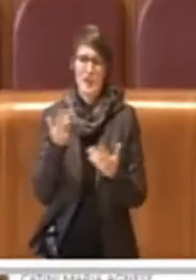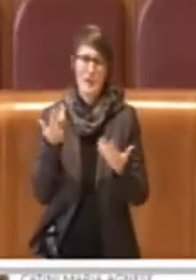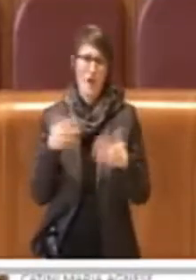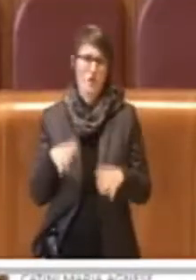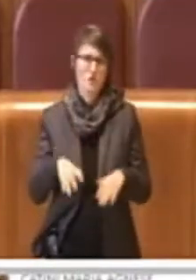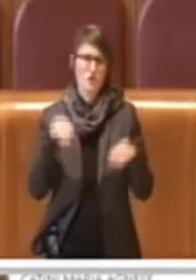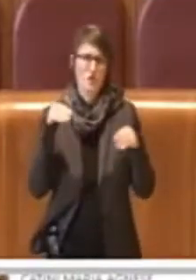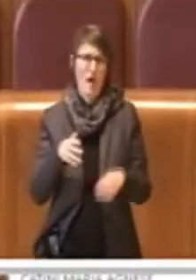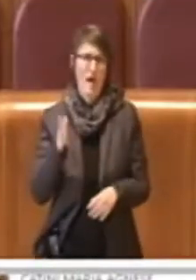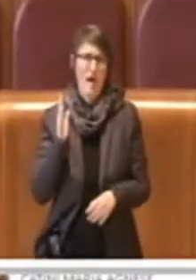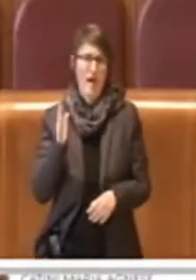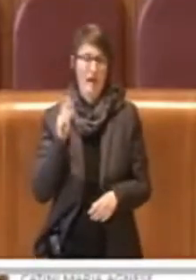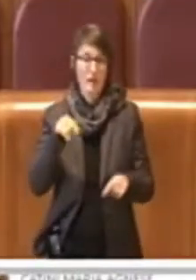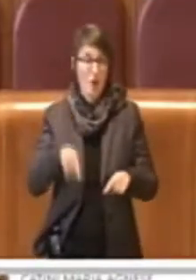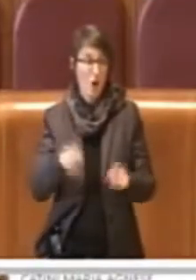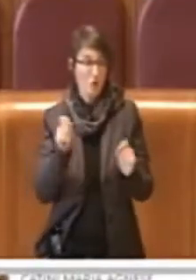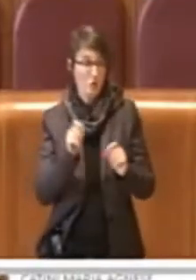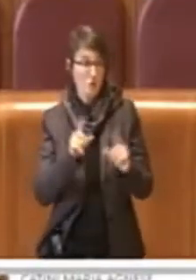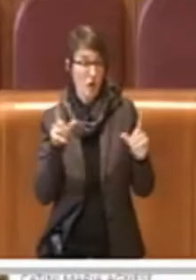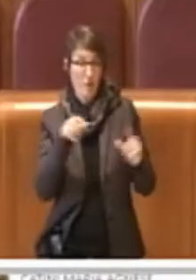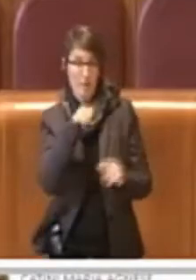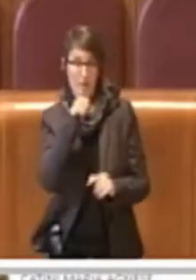su questo do ragione